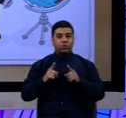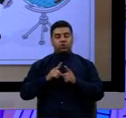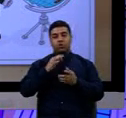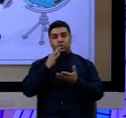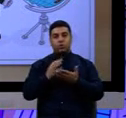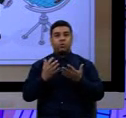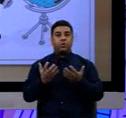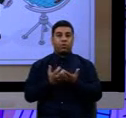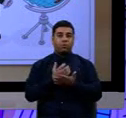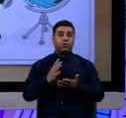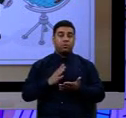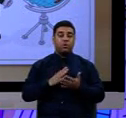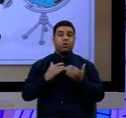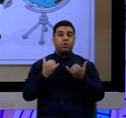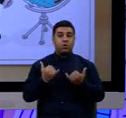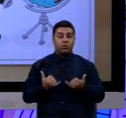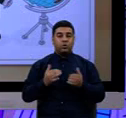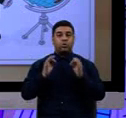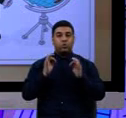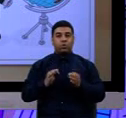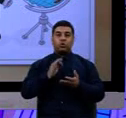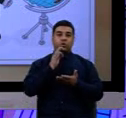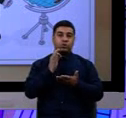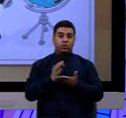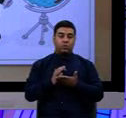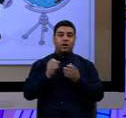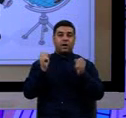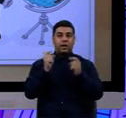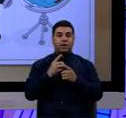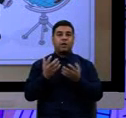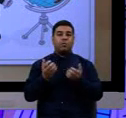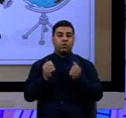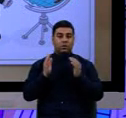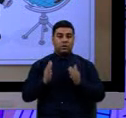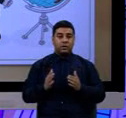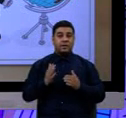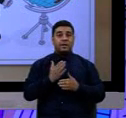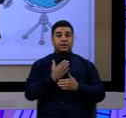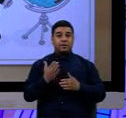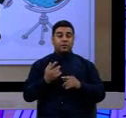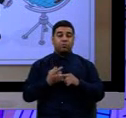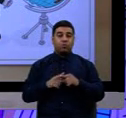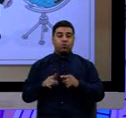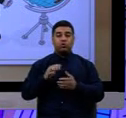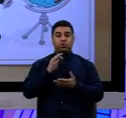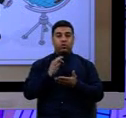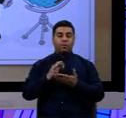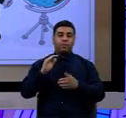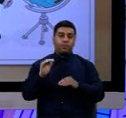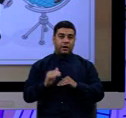ham javobini topdim. Keling, endi to'g'ri javobni aniqlab olsak. Siz bu